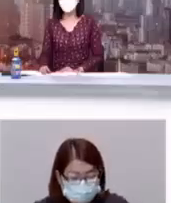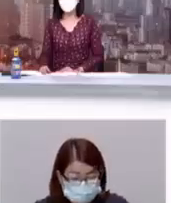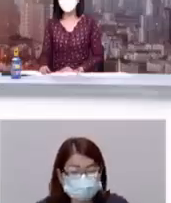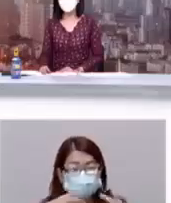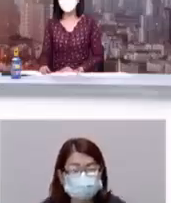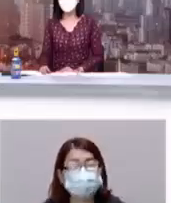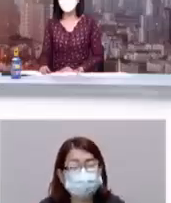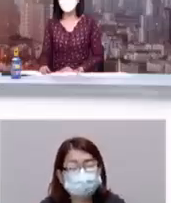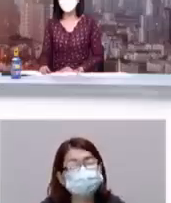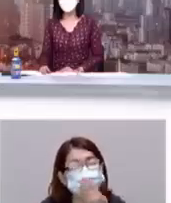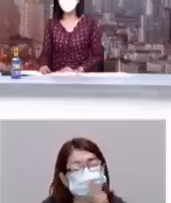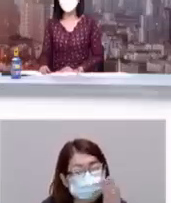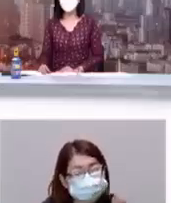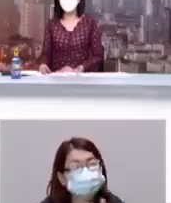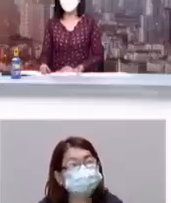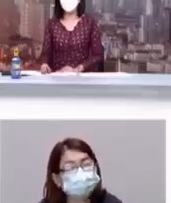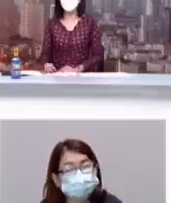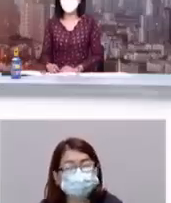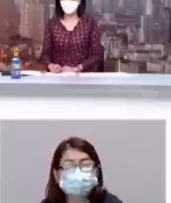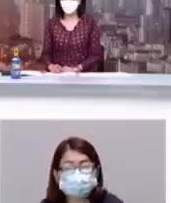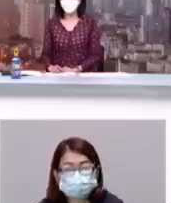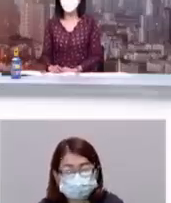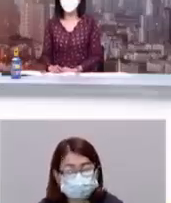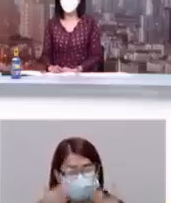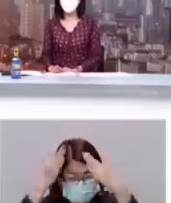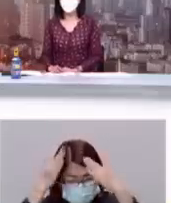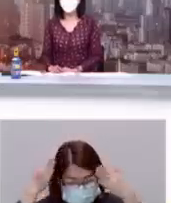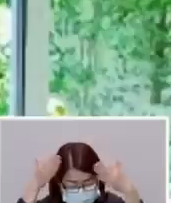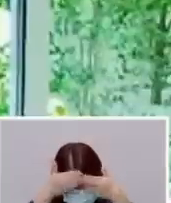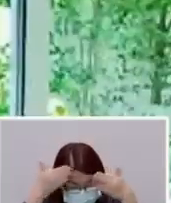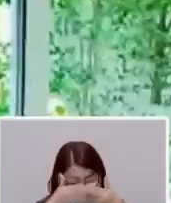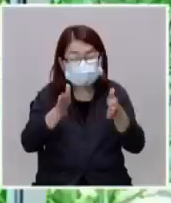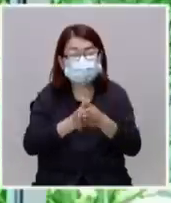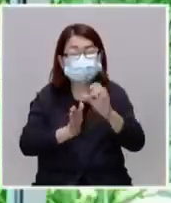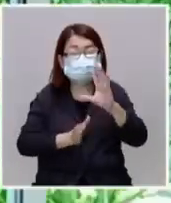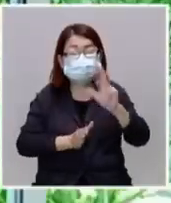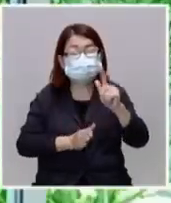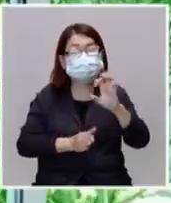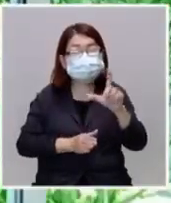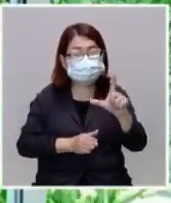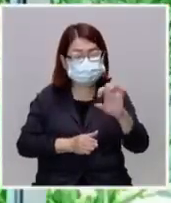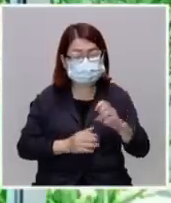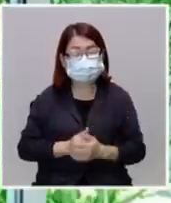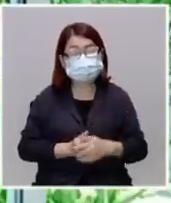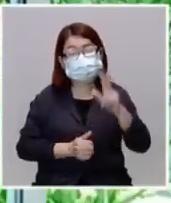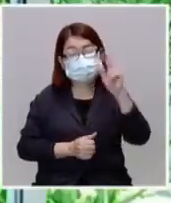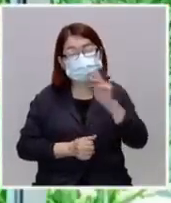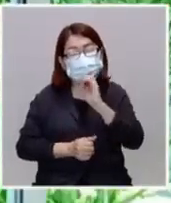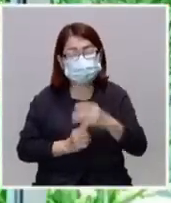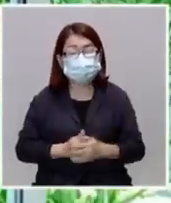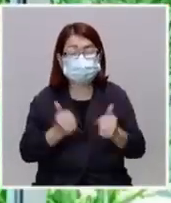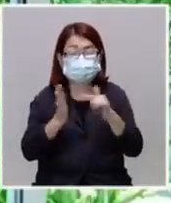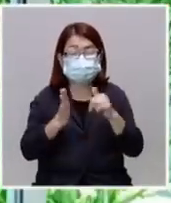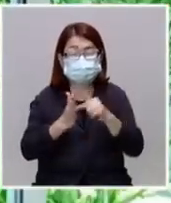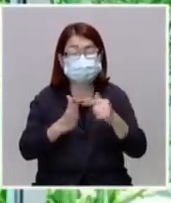ลชิลีแล้วก็ที่อินโดนีเซียเองติดตามพร้อมๆกันเลยค่ะ เชิญครับ สำนักข่าวบลูมเบิร์กรายงานนะคะว่าตอนนี้วัค